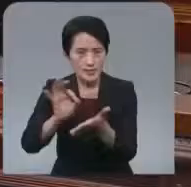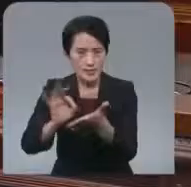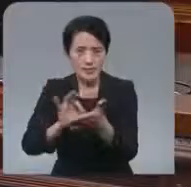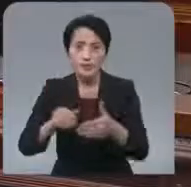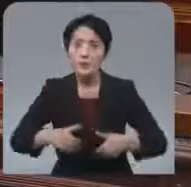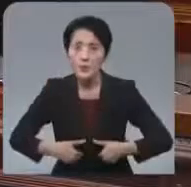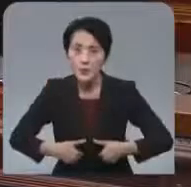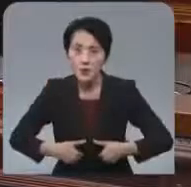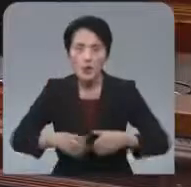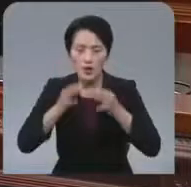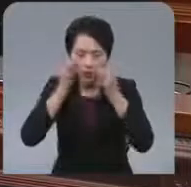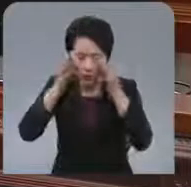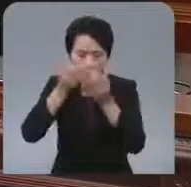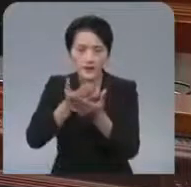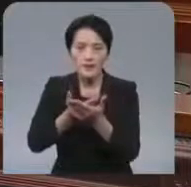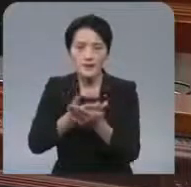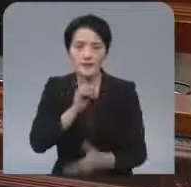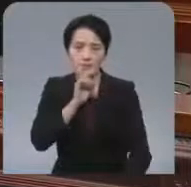государства